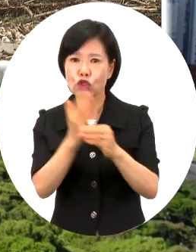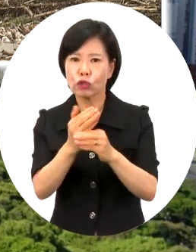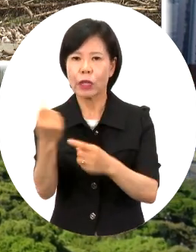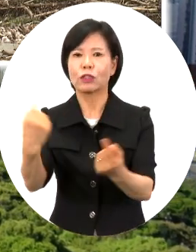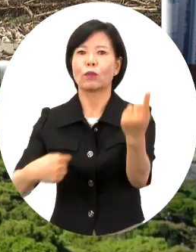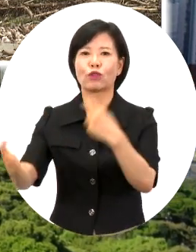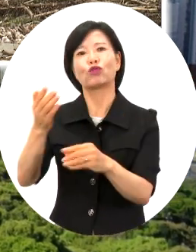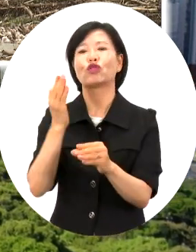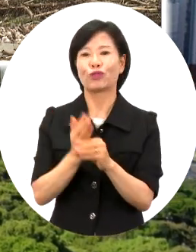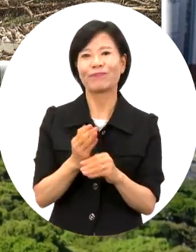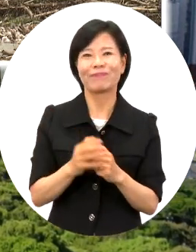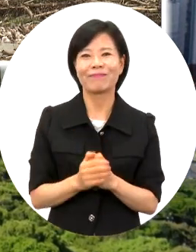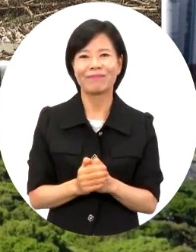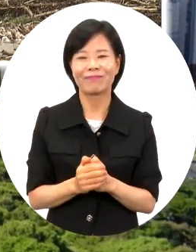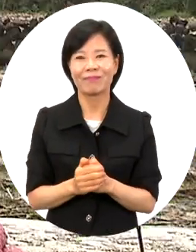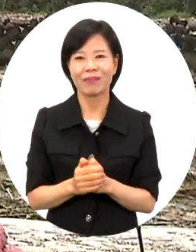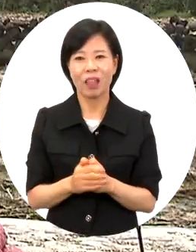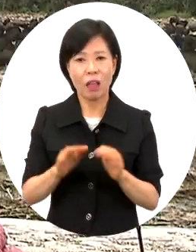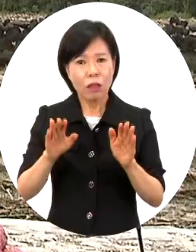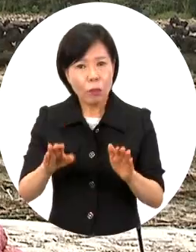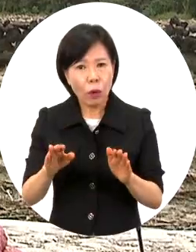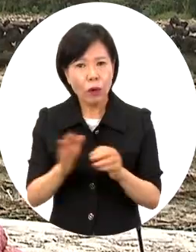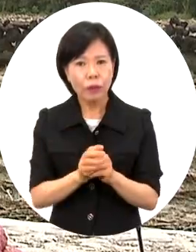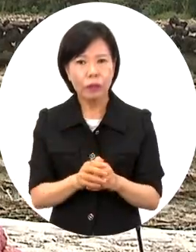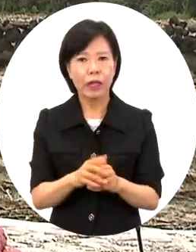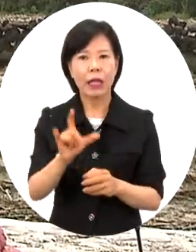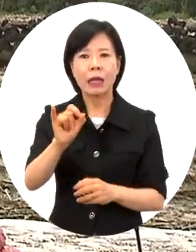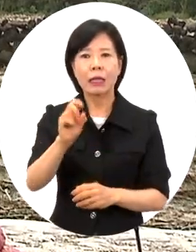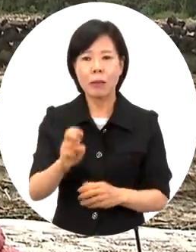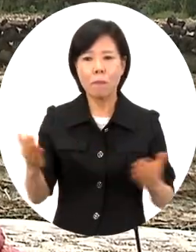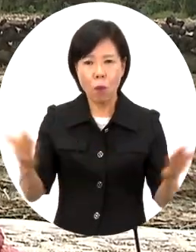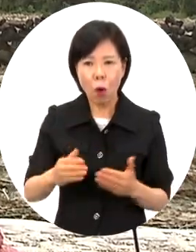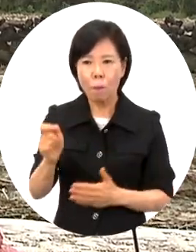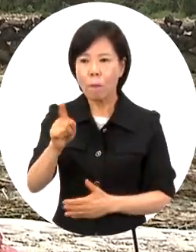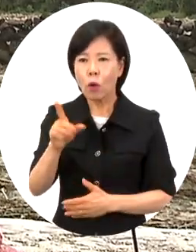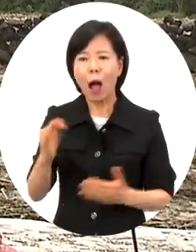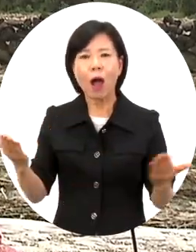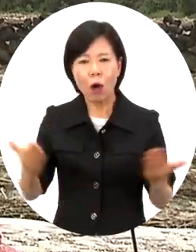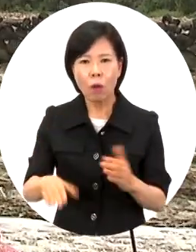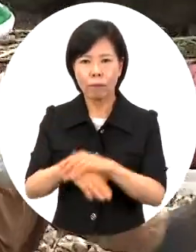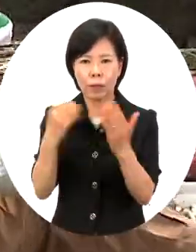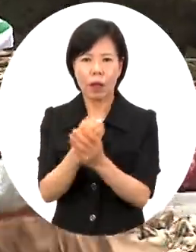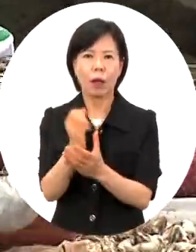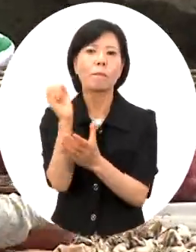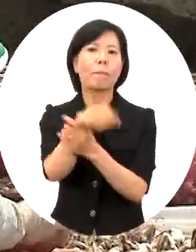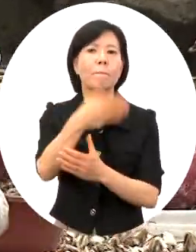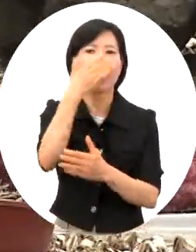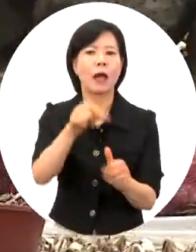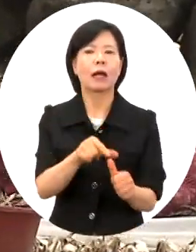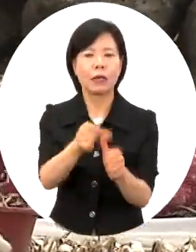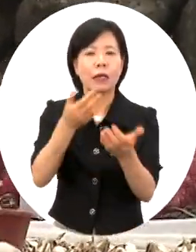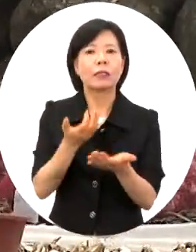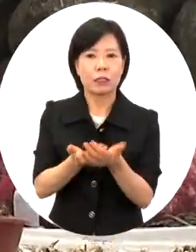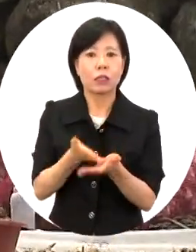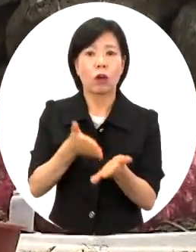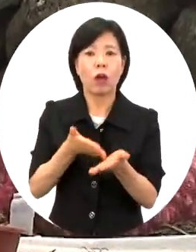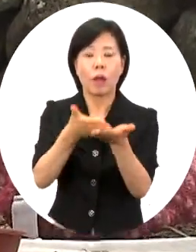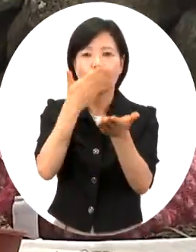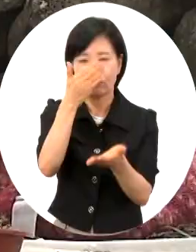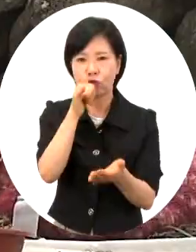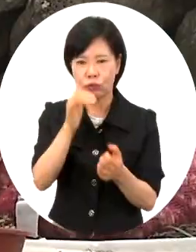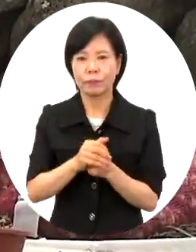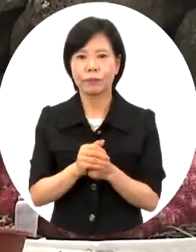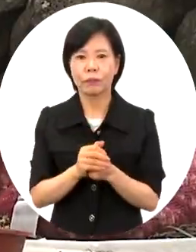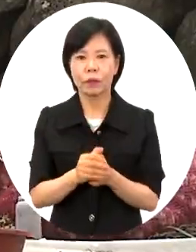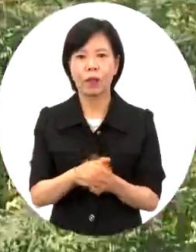16일까지 고용센터에서 접수합니다. 이번부터는 임업 광업사업주들도 고용허가를 신청할 수 있는데요.